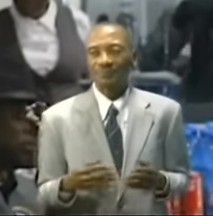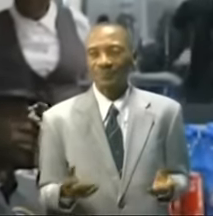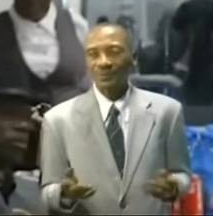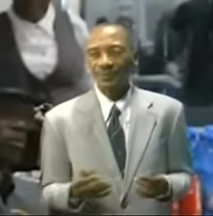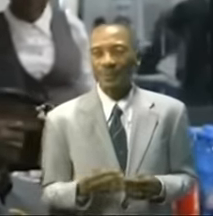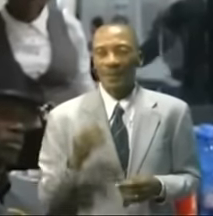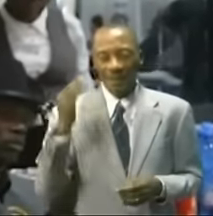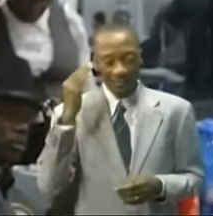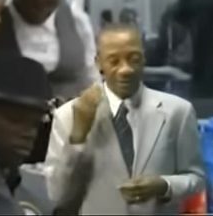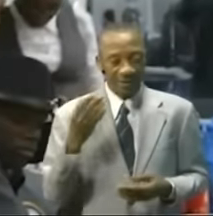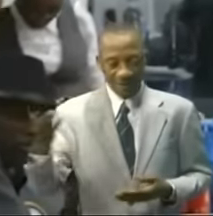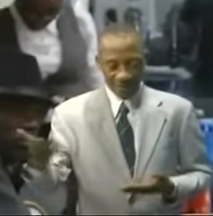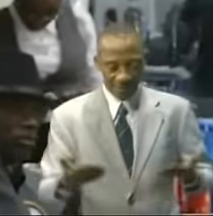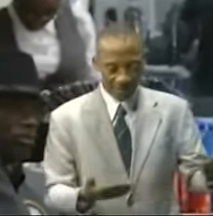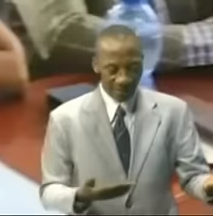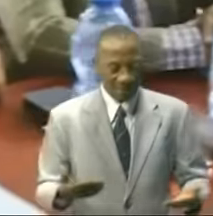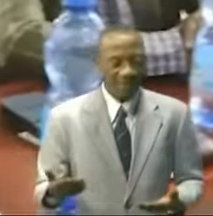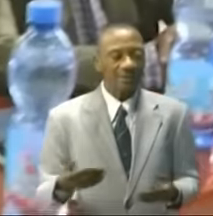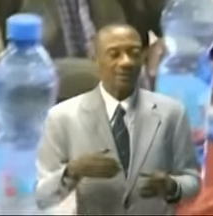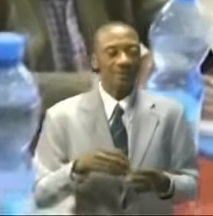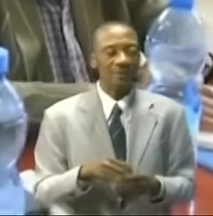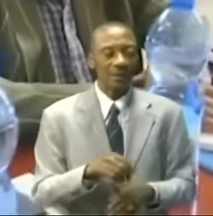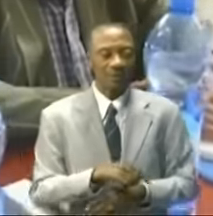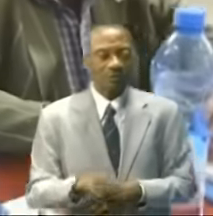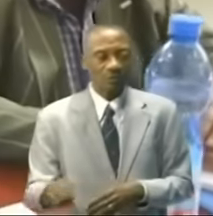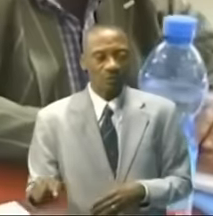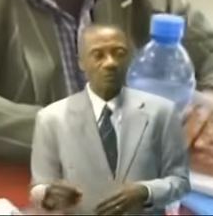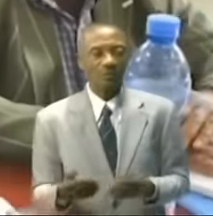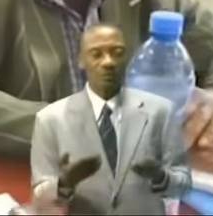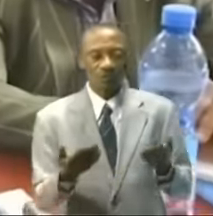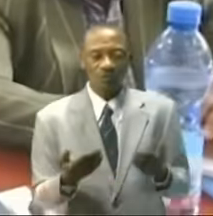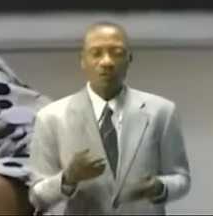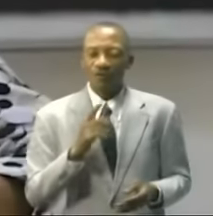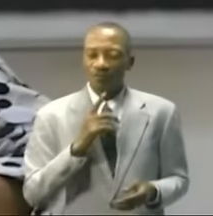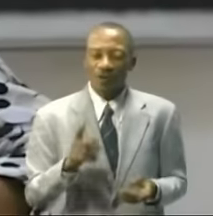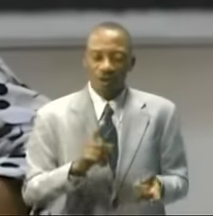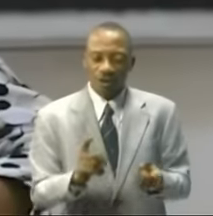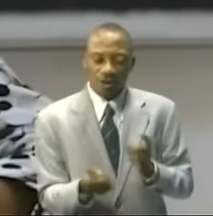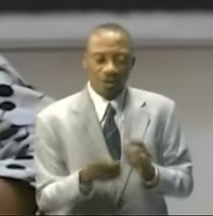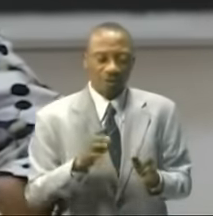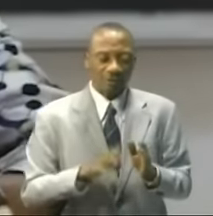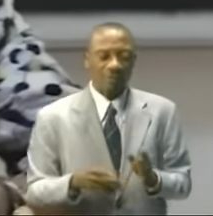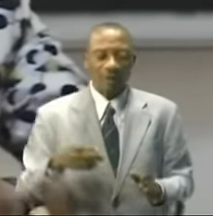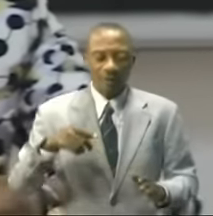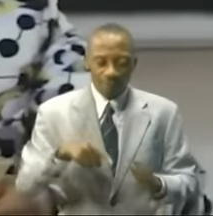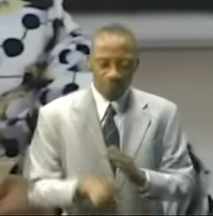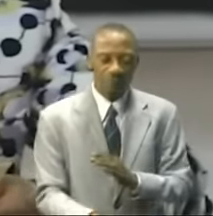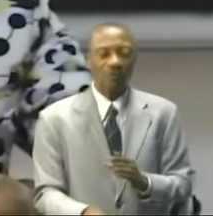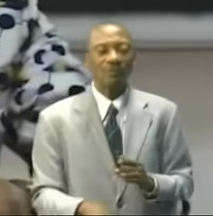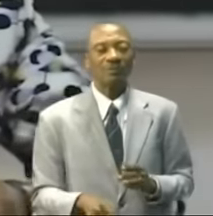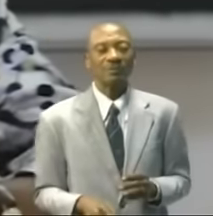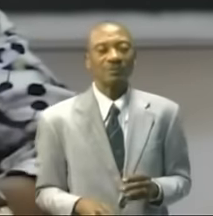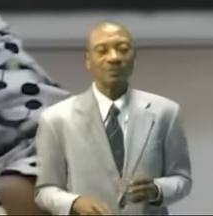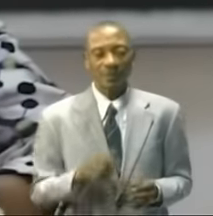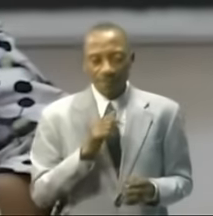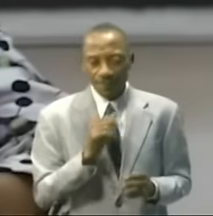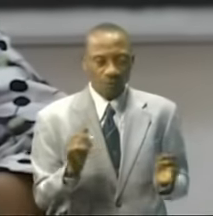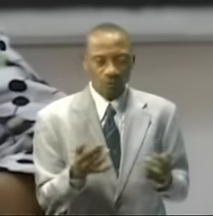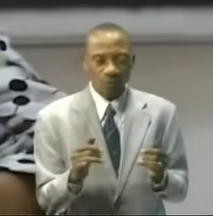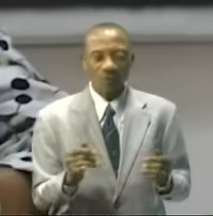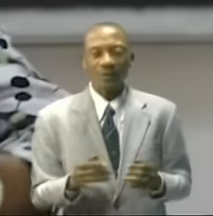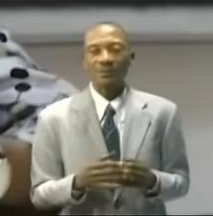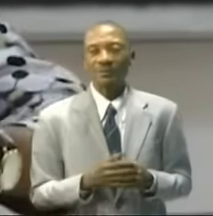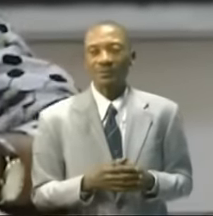la cohésion nationale et qui hypothèquent, dans une certaine mesure, le développement intégral des communautés. Il a